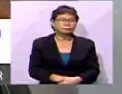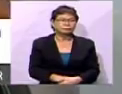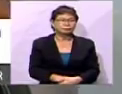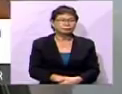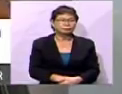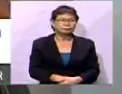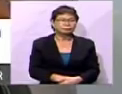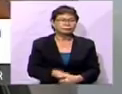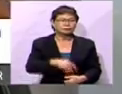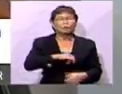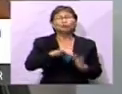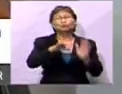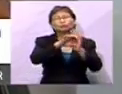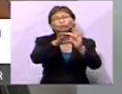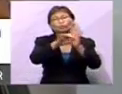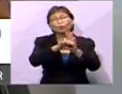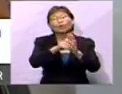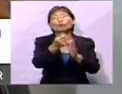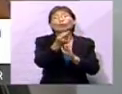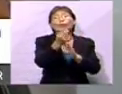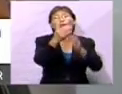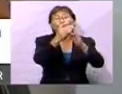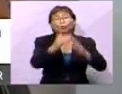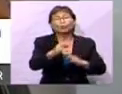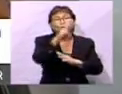Maksudnya saya boleh bagi contohlah, kalau harga rumah tu